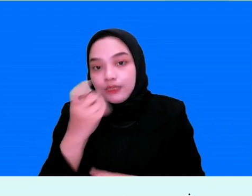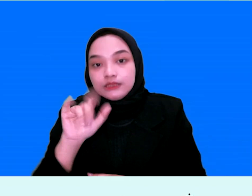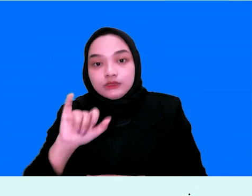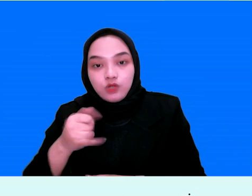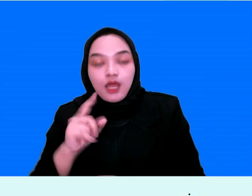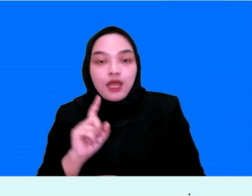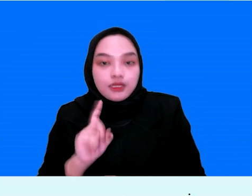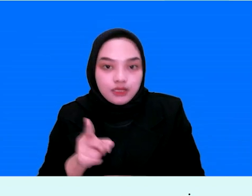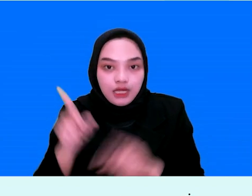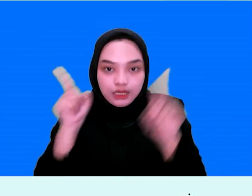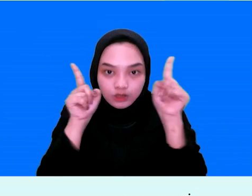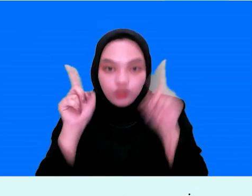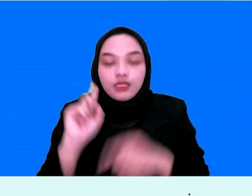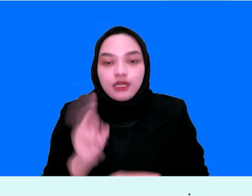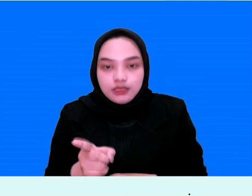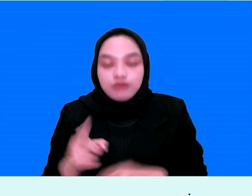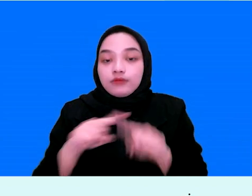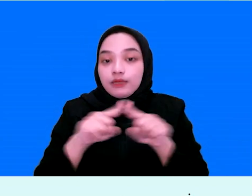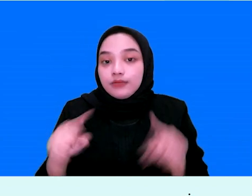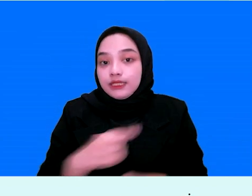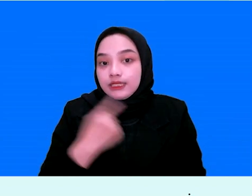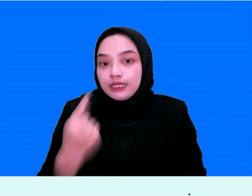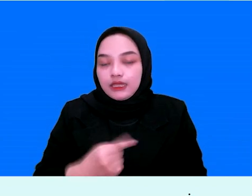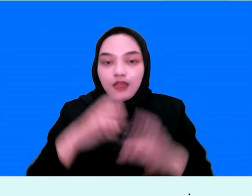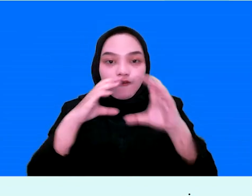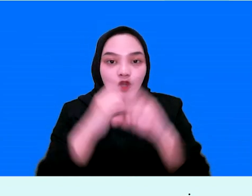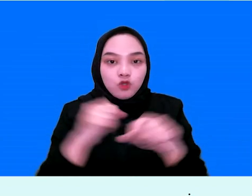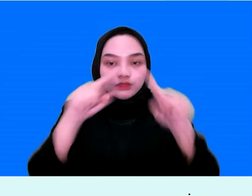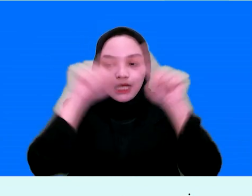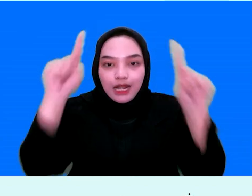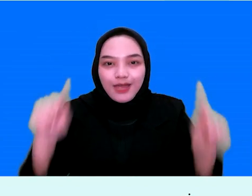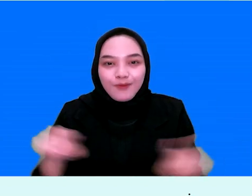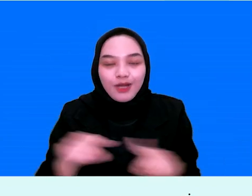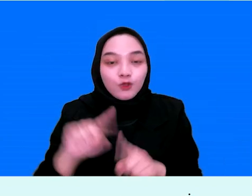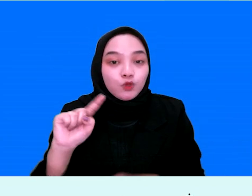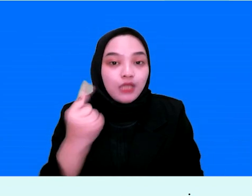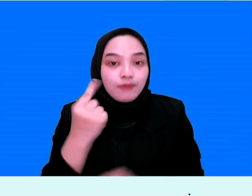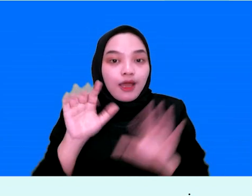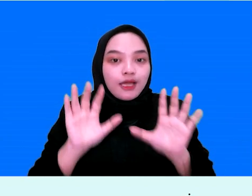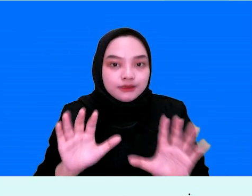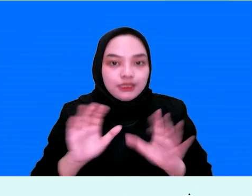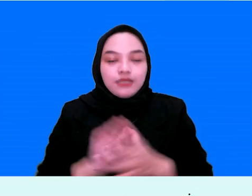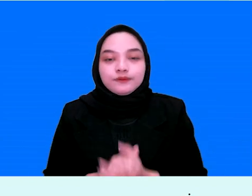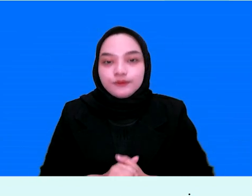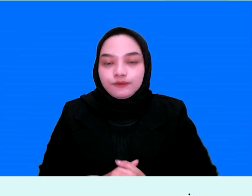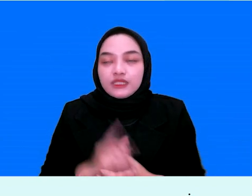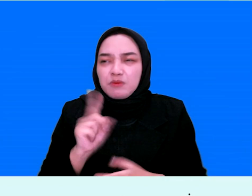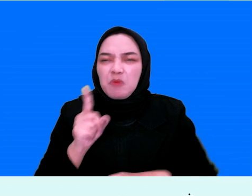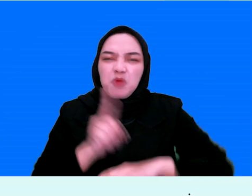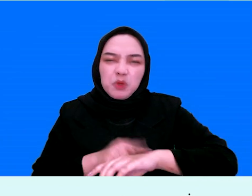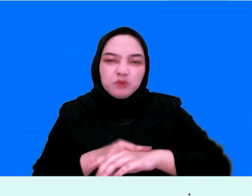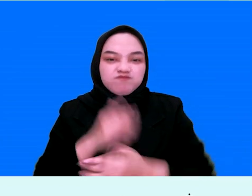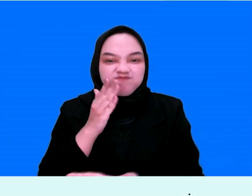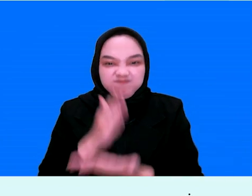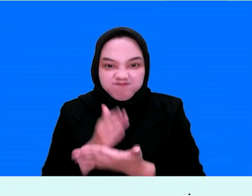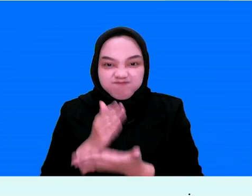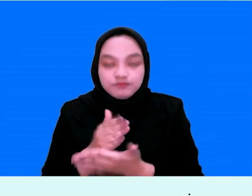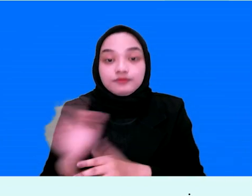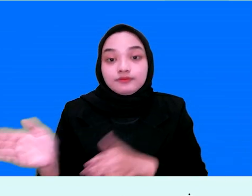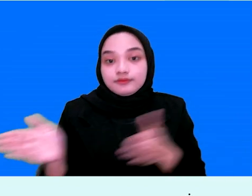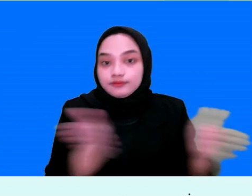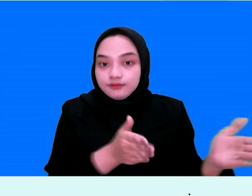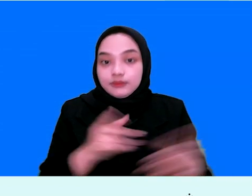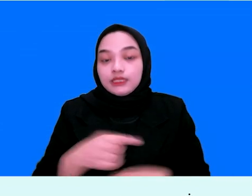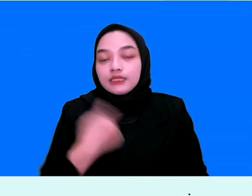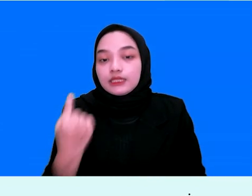membatasi auditnya itu ke halaman utama MRT Jakarta karena keterbatasan waktu. Lanjut. Selain kedua